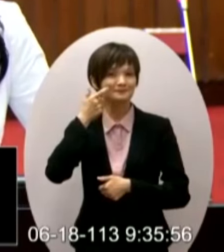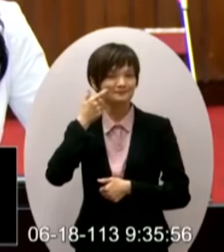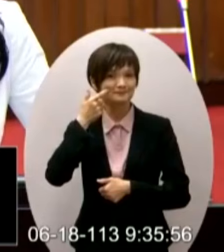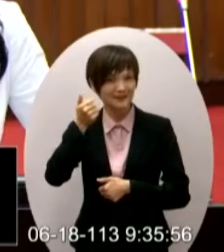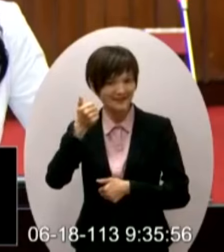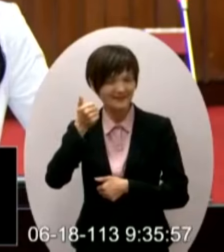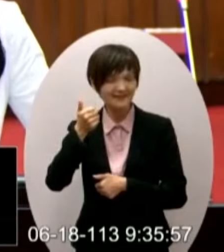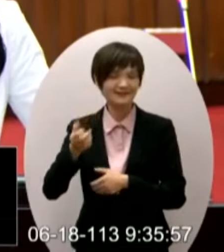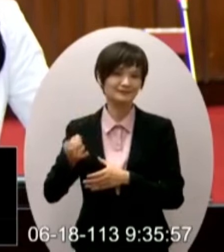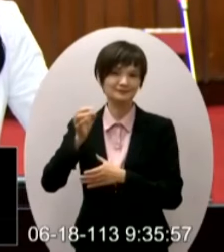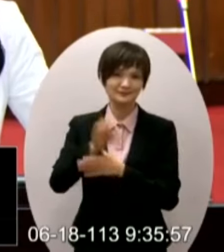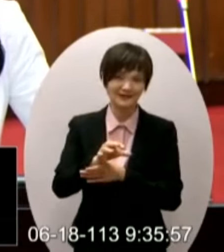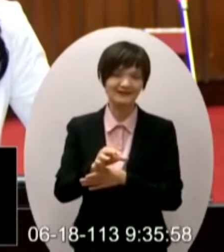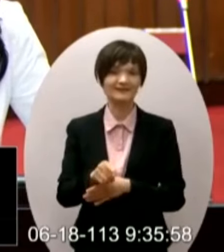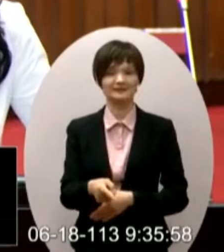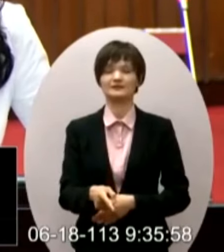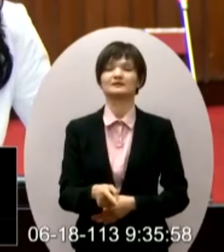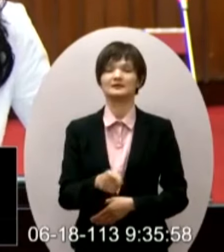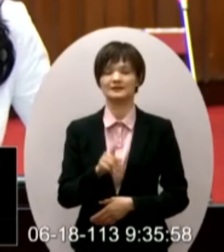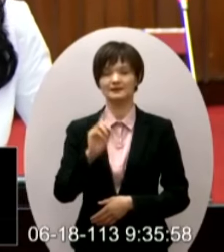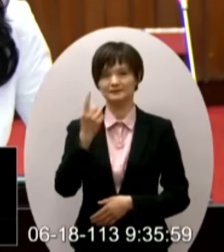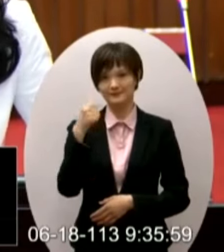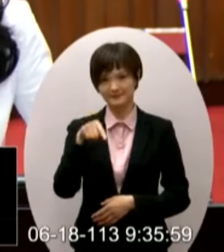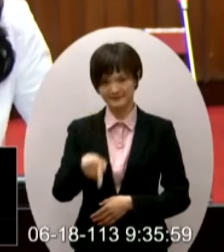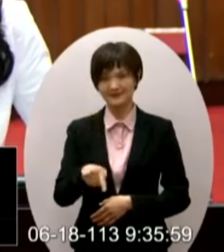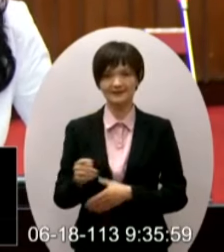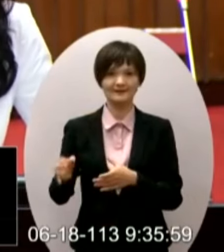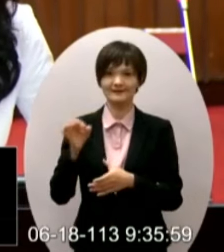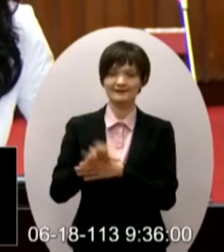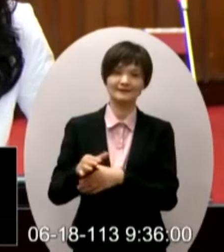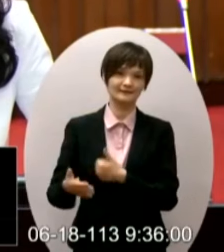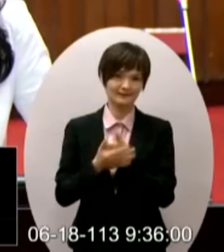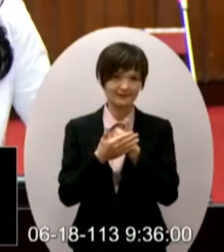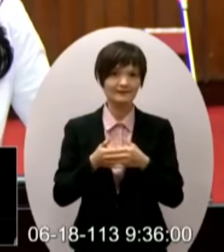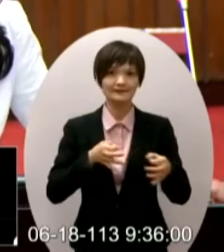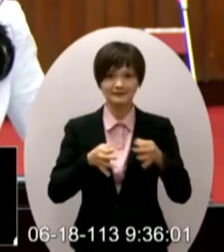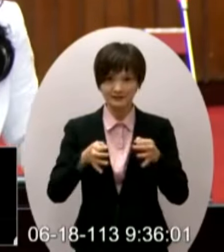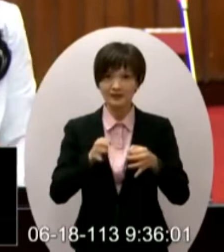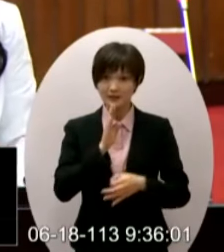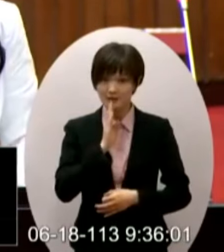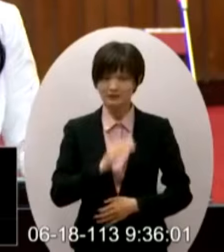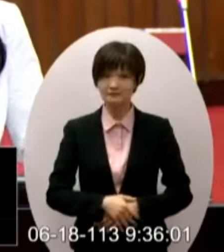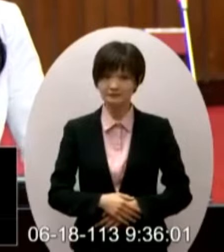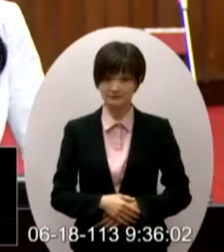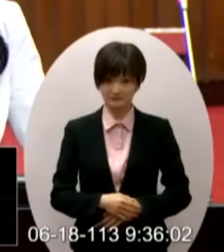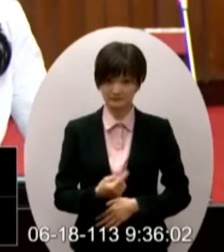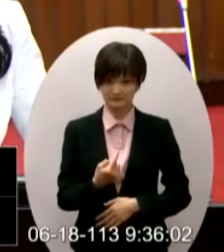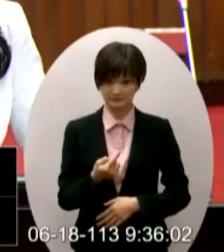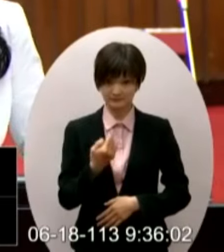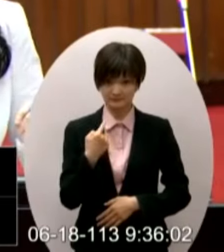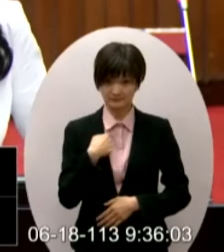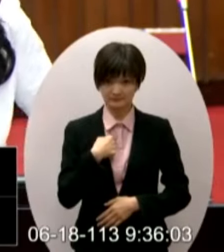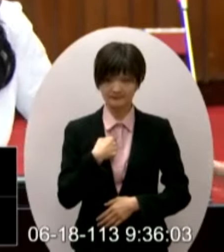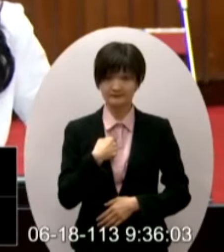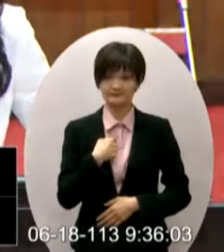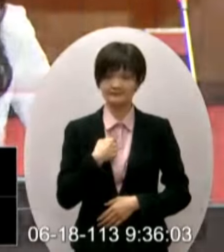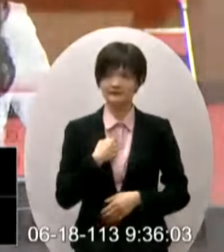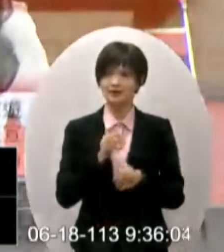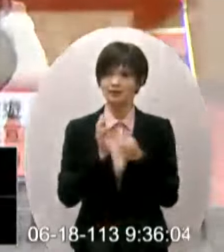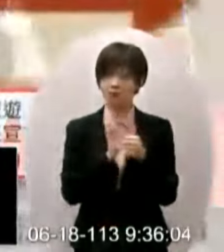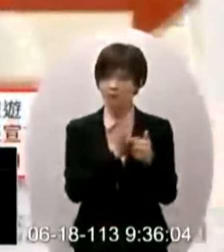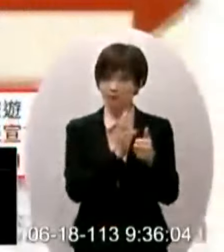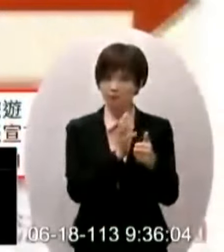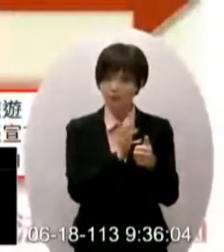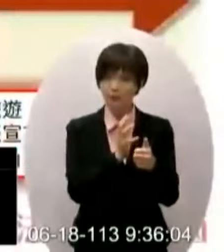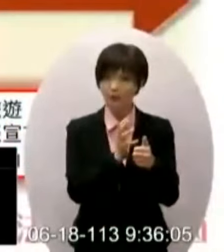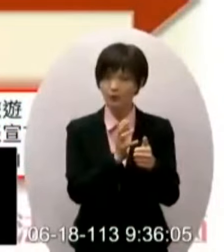到这个严肃的话题，就是其实本席从质询以来哦，来我们来看我的这个投影影片，就是我不断的